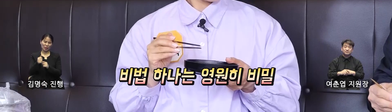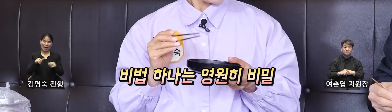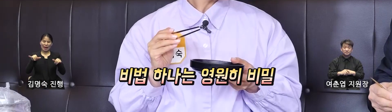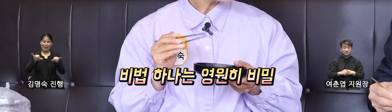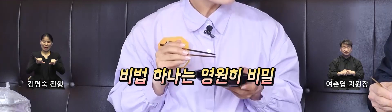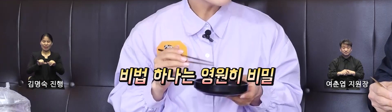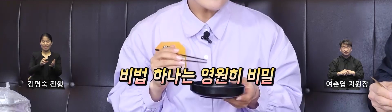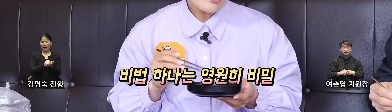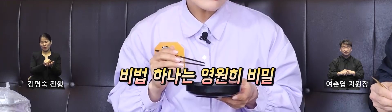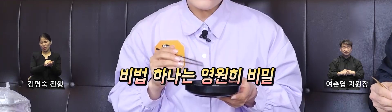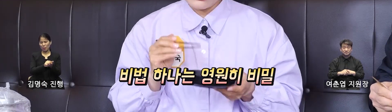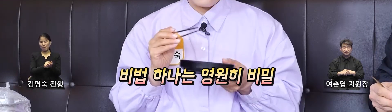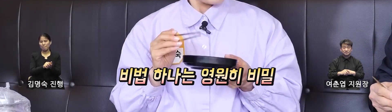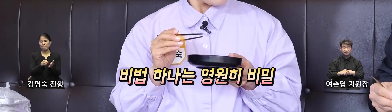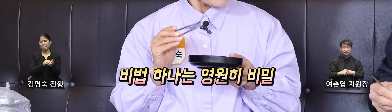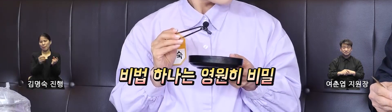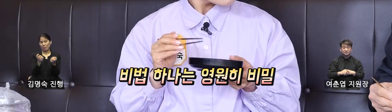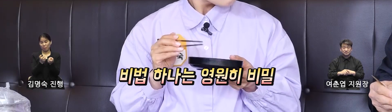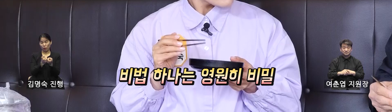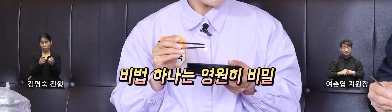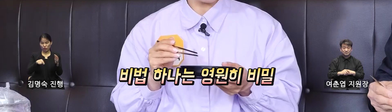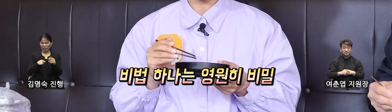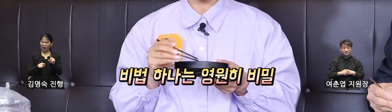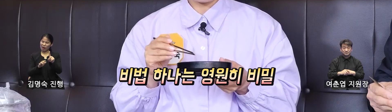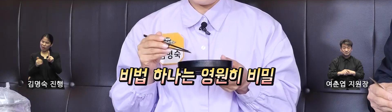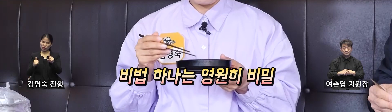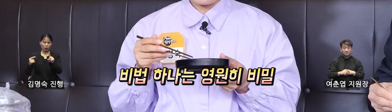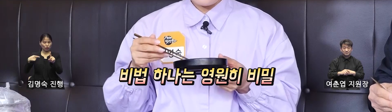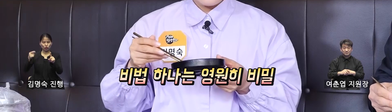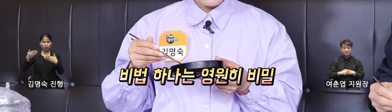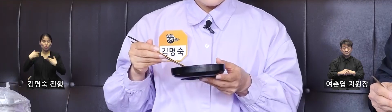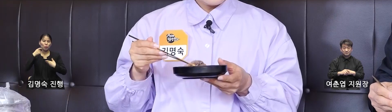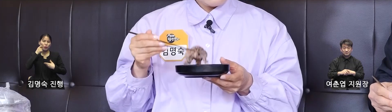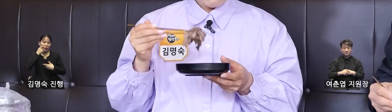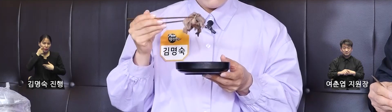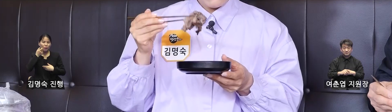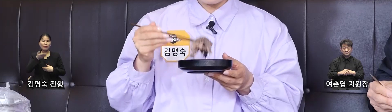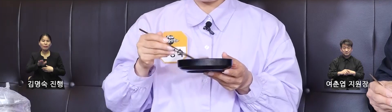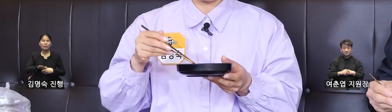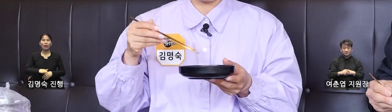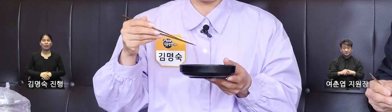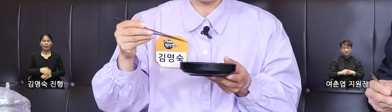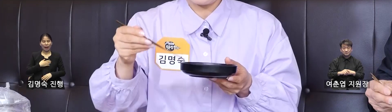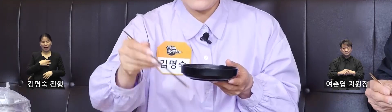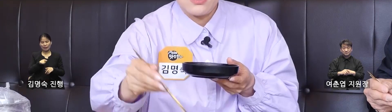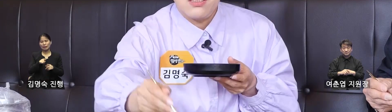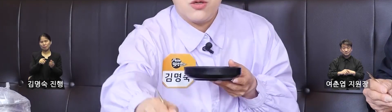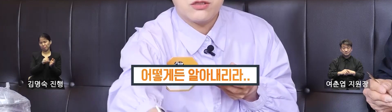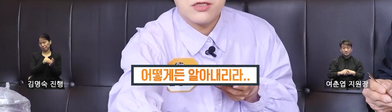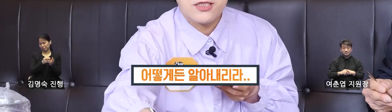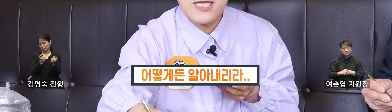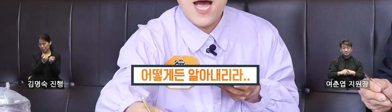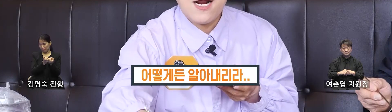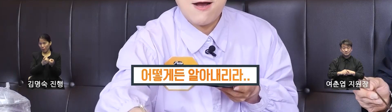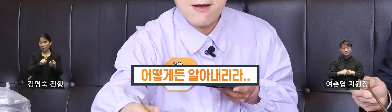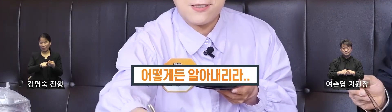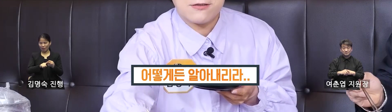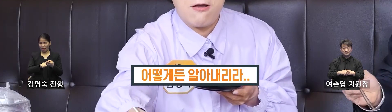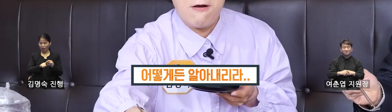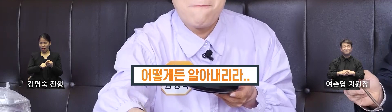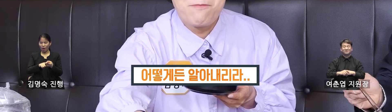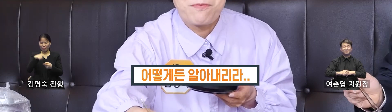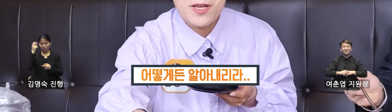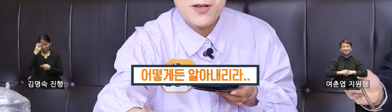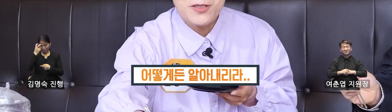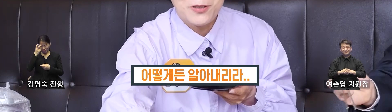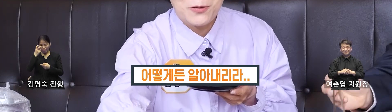중에 한 개는 못 가리 뭐 가르쳐 주신다고 하셨는데 아, 그 비법을 어떻게든